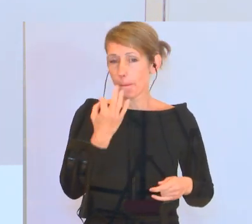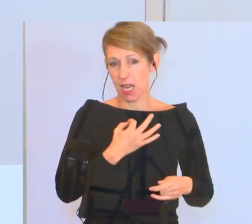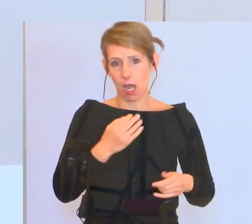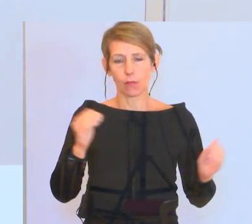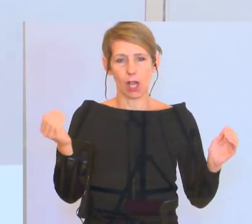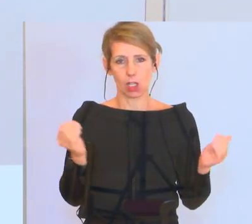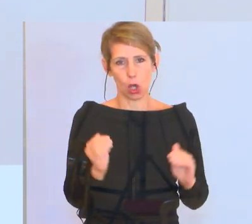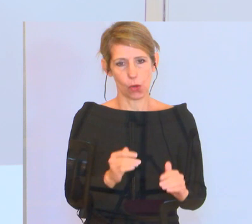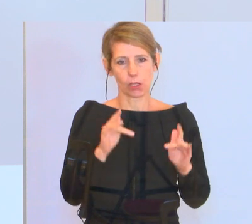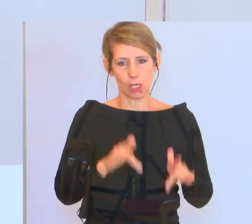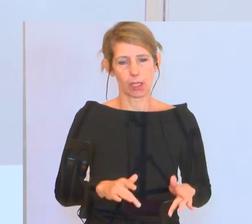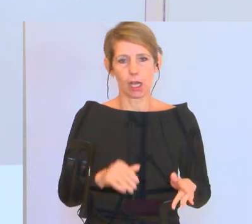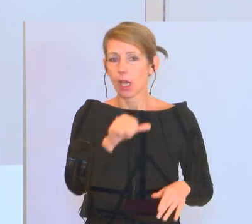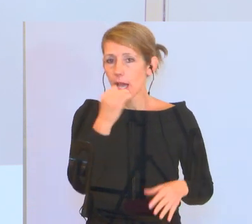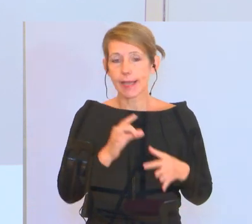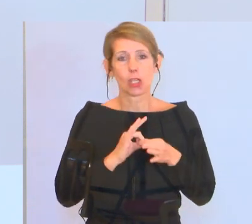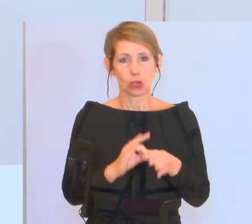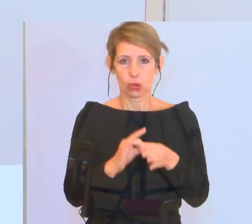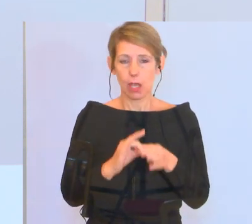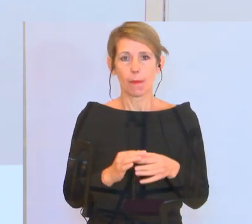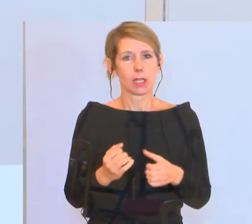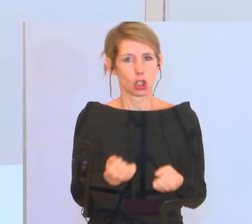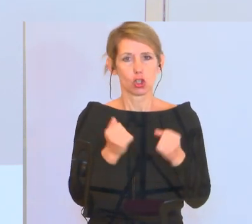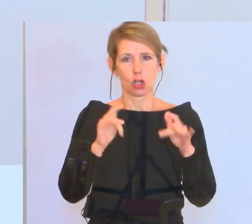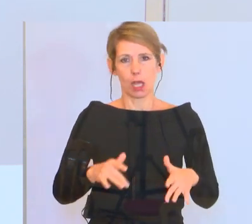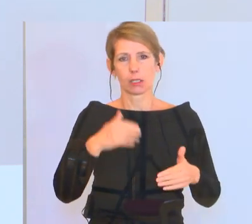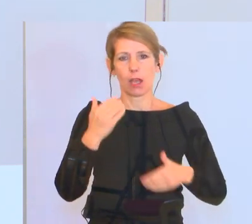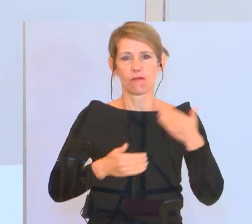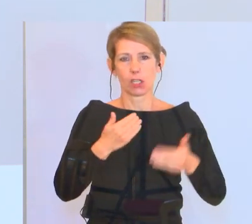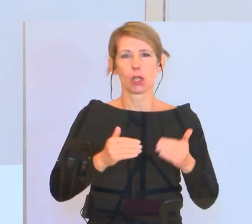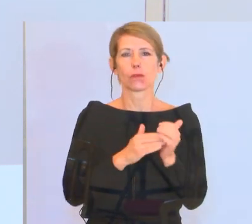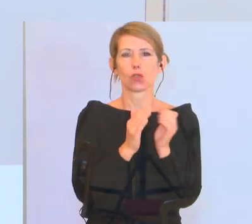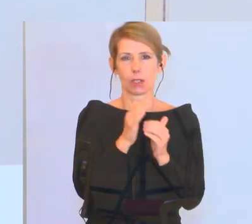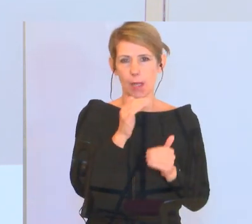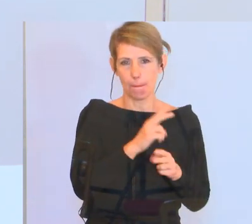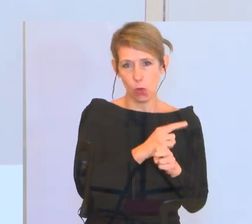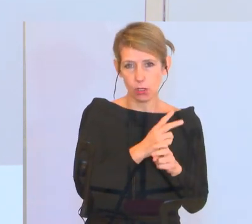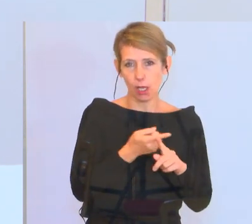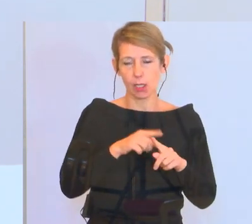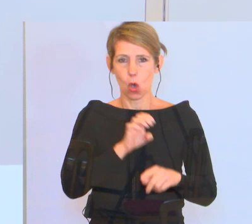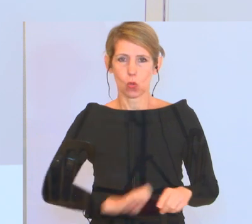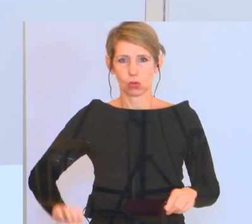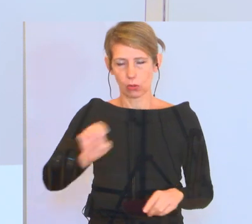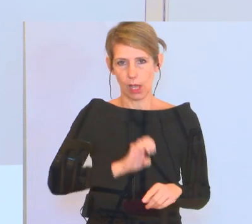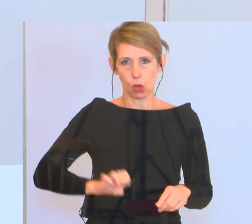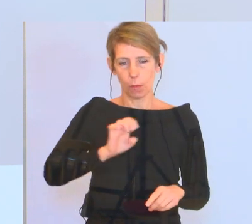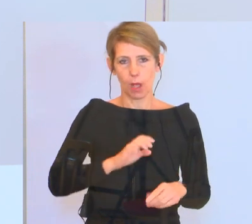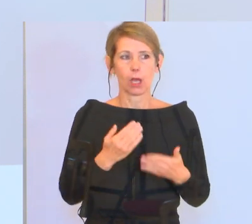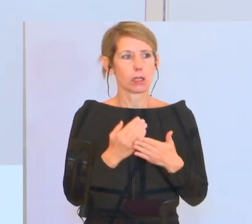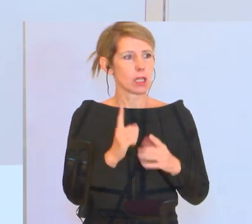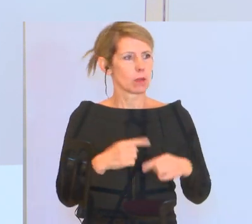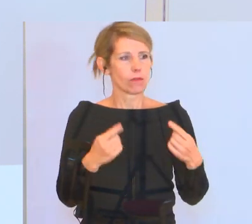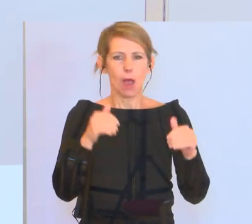hängt alles zusammen in diesem Wirtschaftssystem Österreich und auch Europa. Und darum ist es so wichtig, dass wir darauf